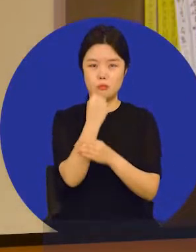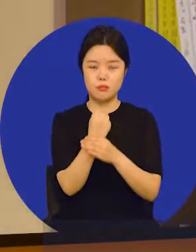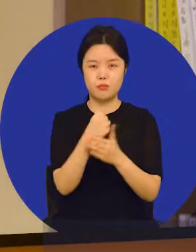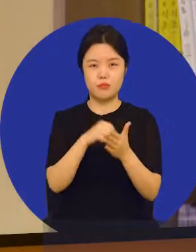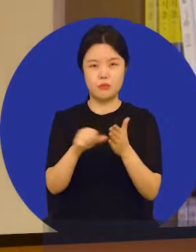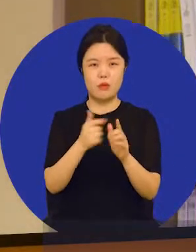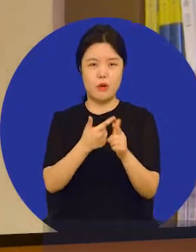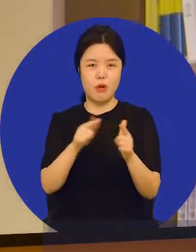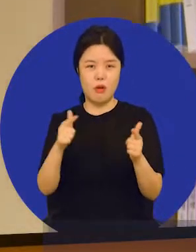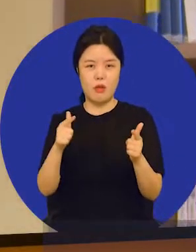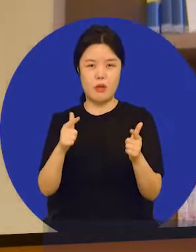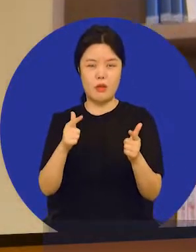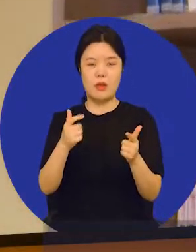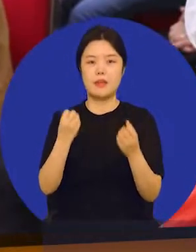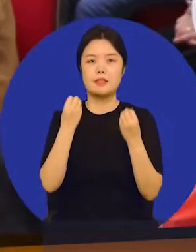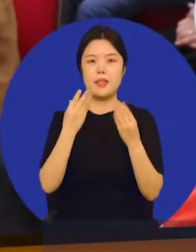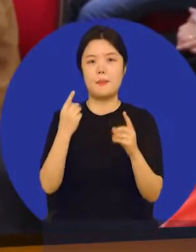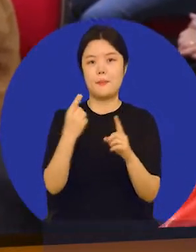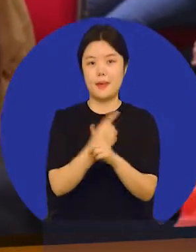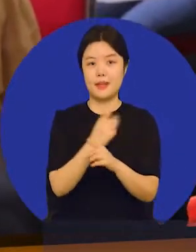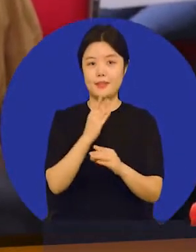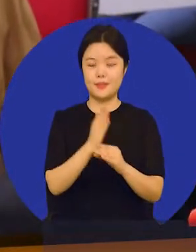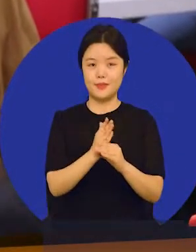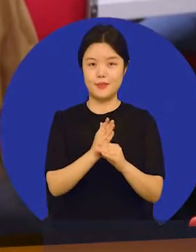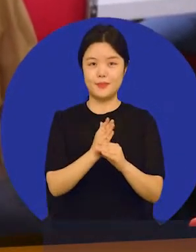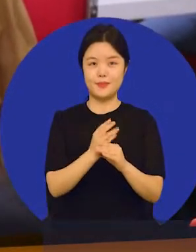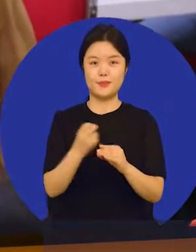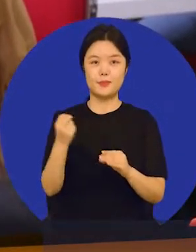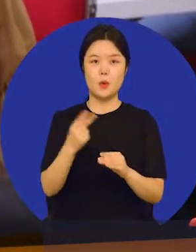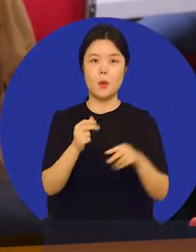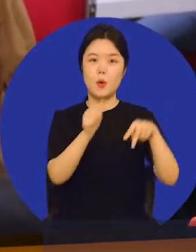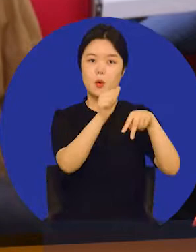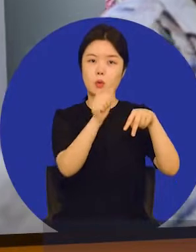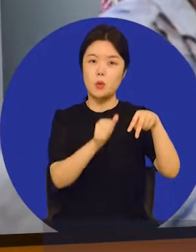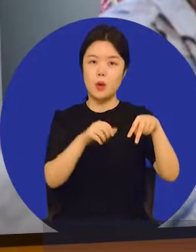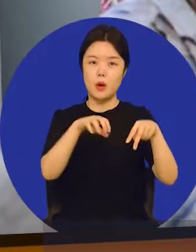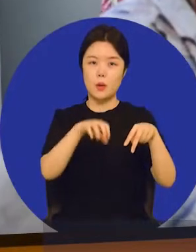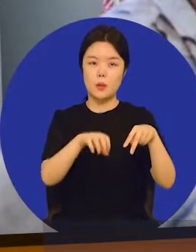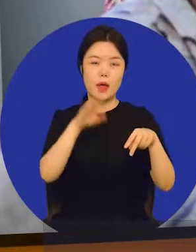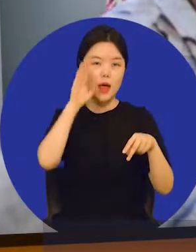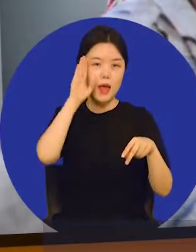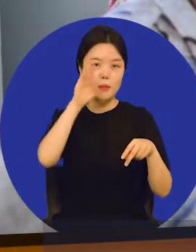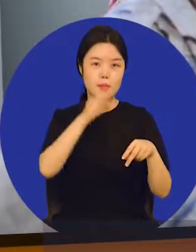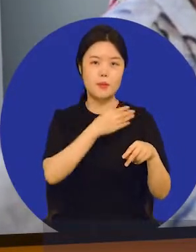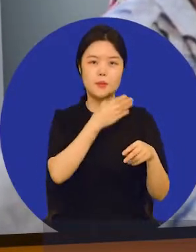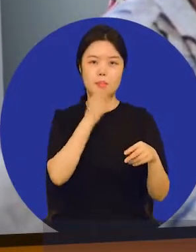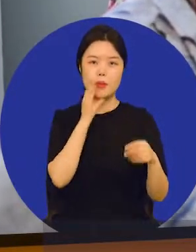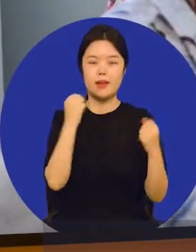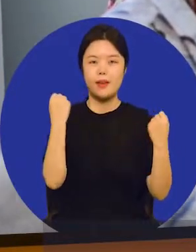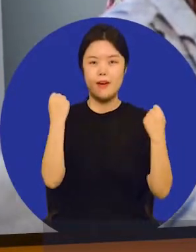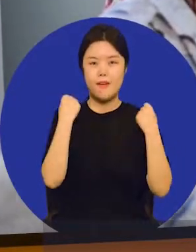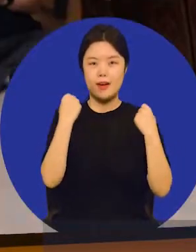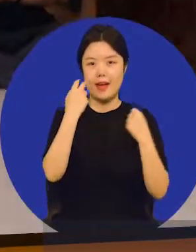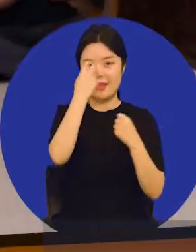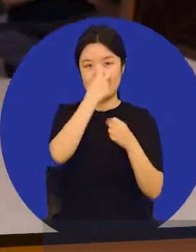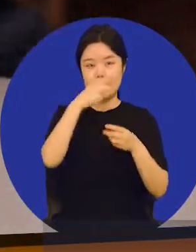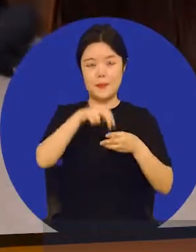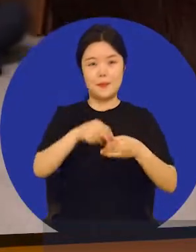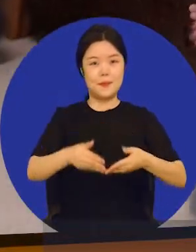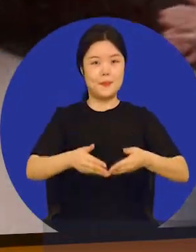도 꼼꼼히 챙기고 있습니다 더불어 조만간 소 아동에 노인건강 케어 센터 도 건립할 예정으로